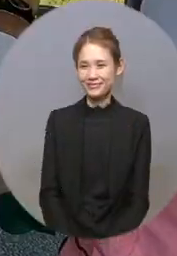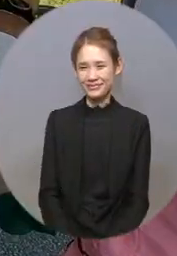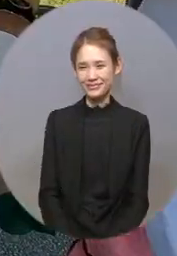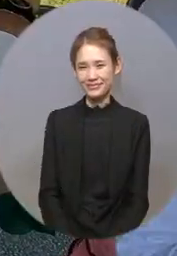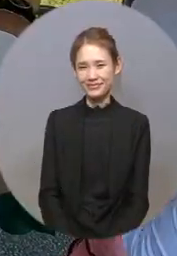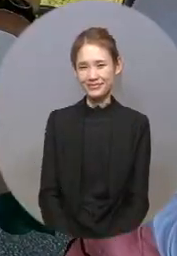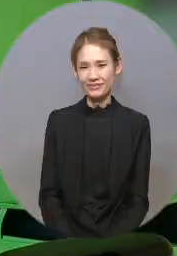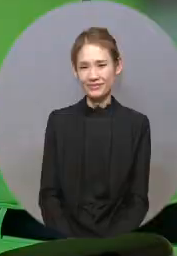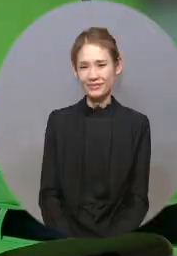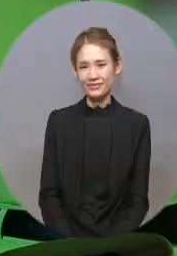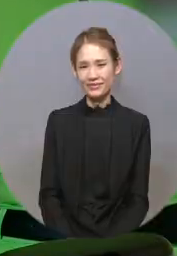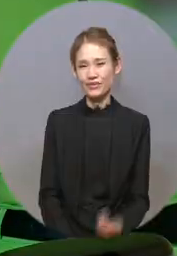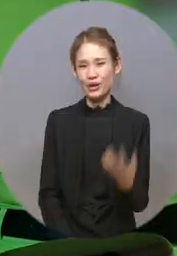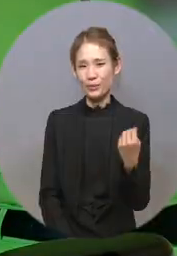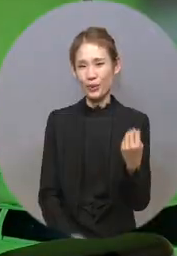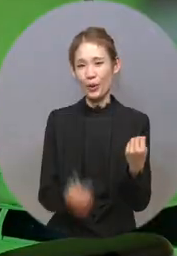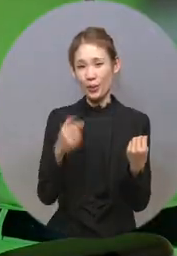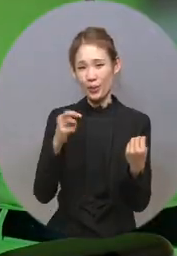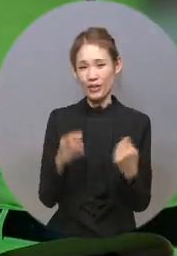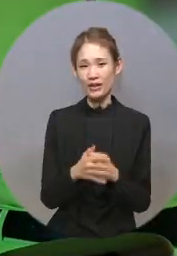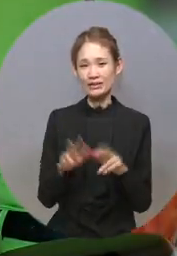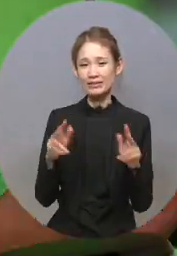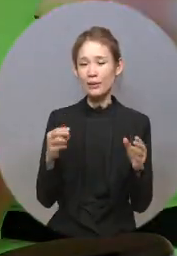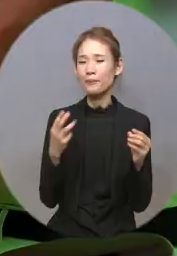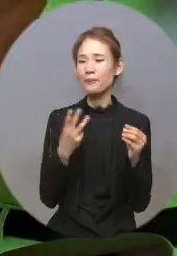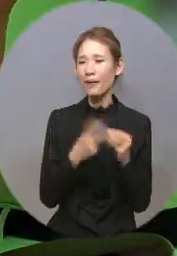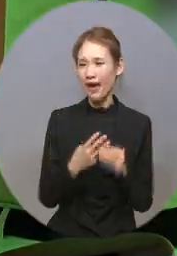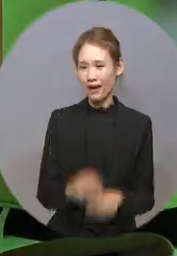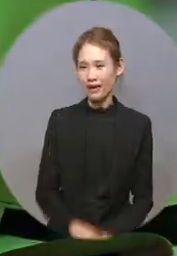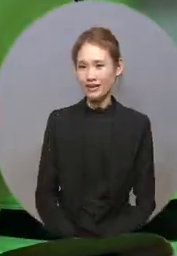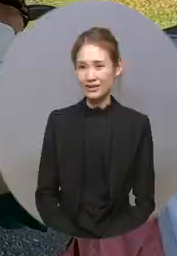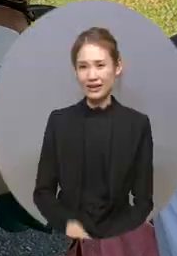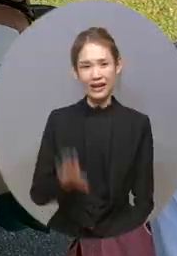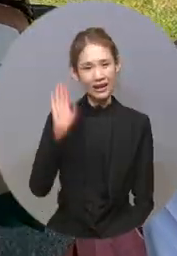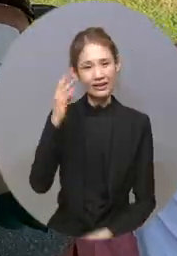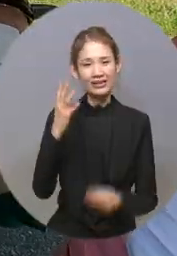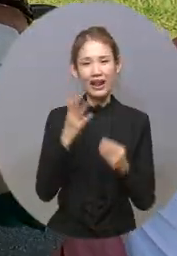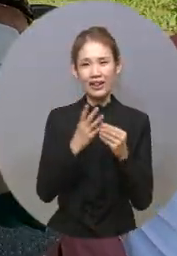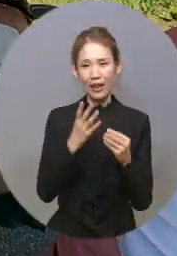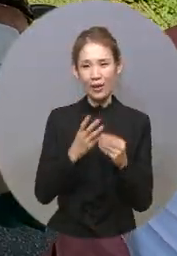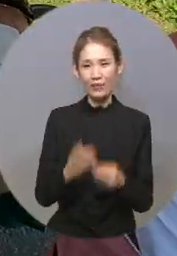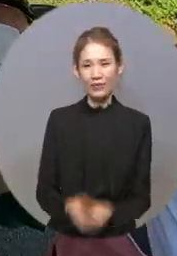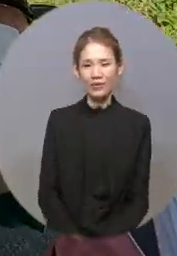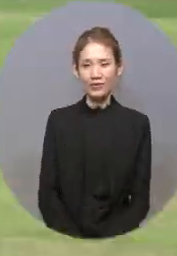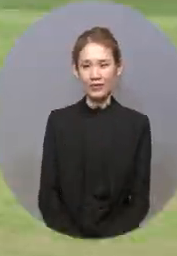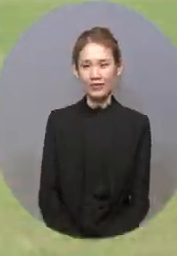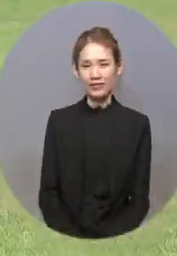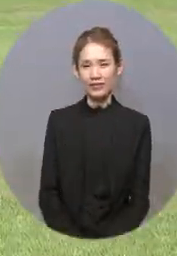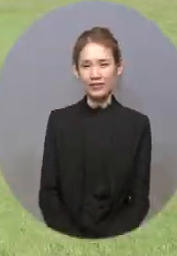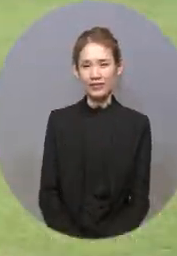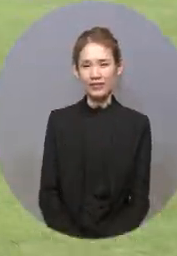굿샷! 지금 몇 톨 남았어요? 뭘 몇 톨이야? 세 번째 오는데 네 번째야, 이제! 와...